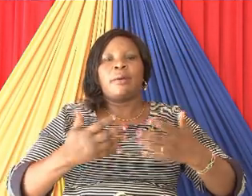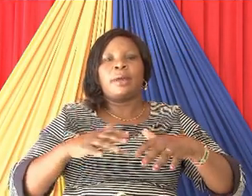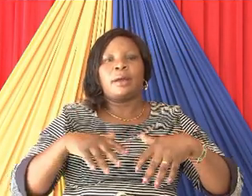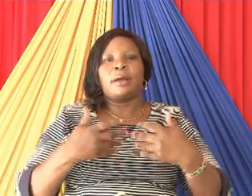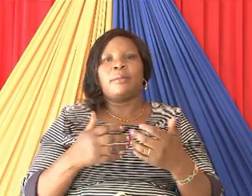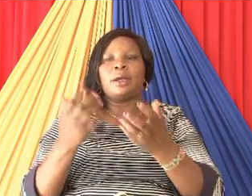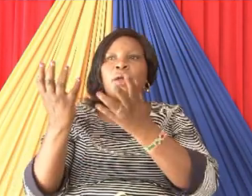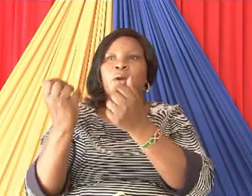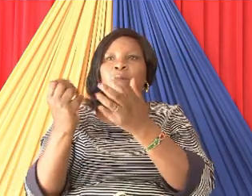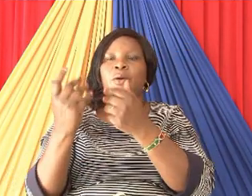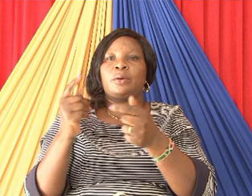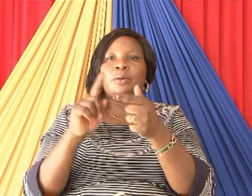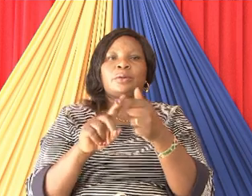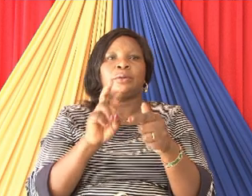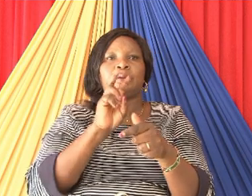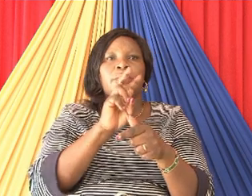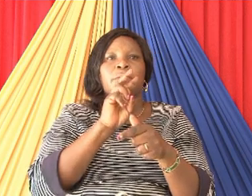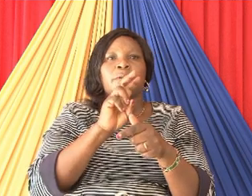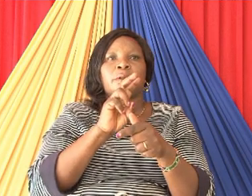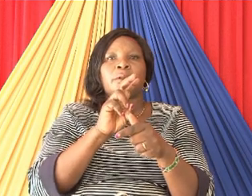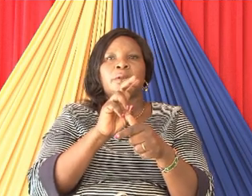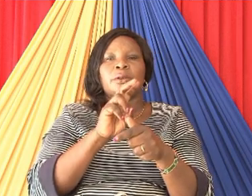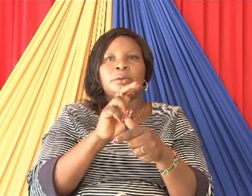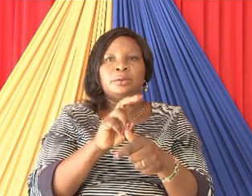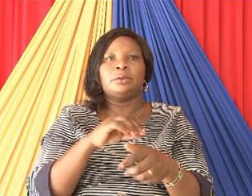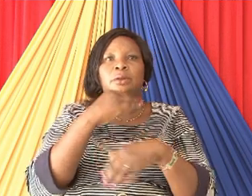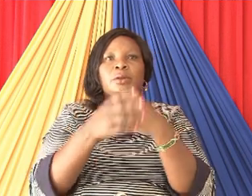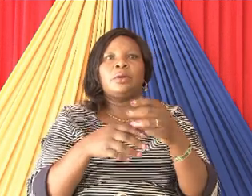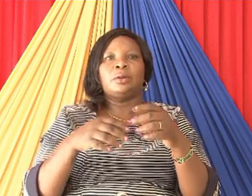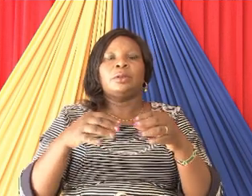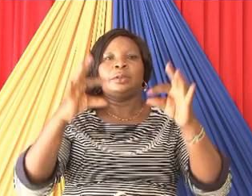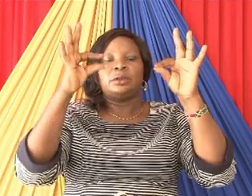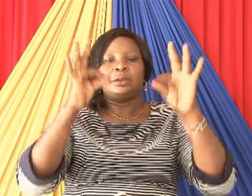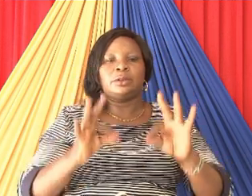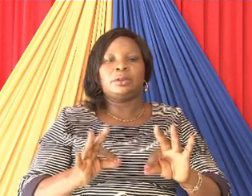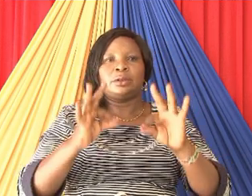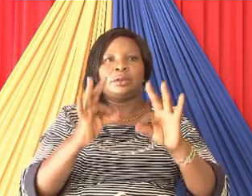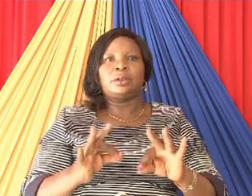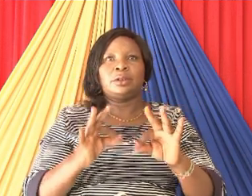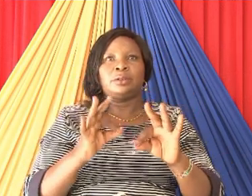Akatumaini kuona hukumu ya haki, na kumbe aliona huruma.